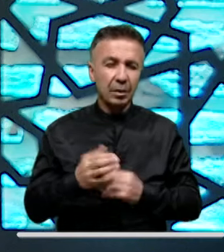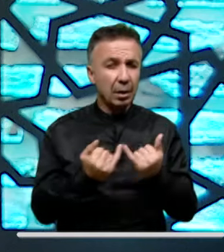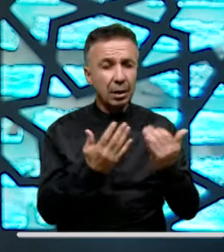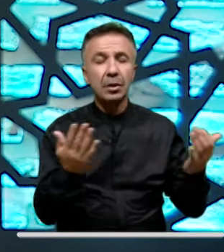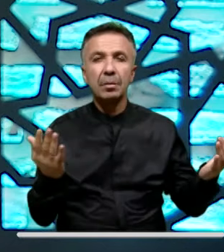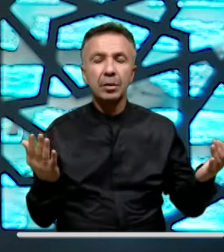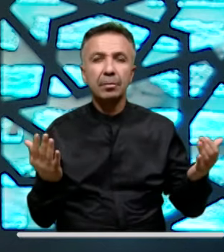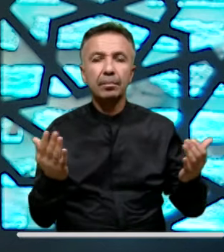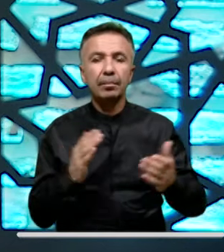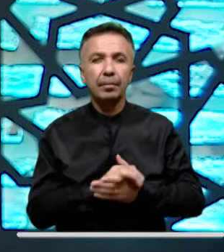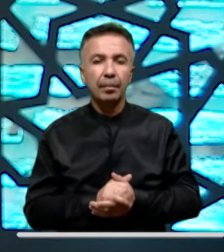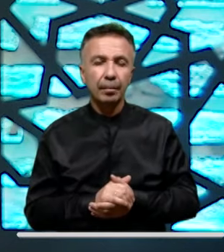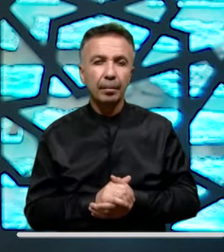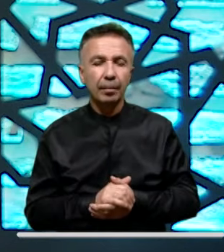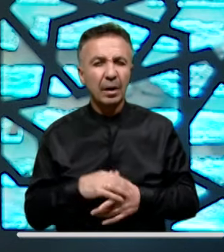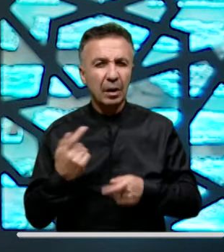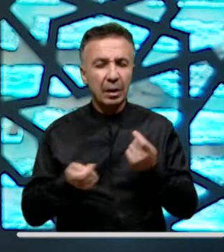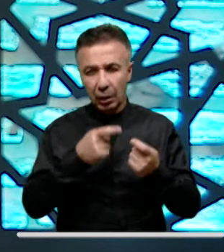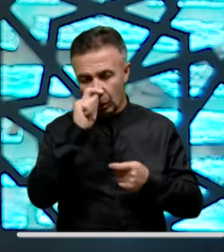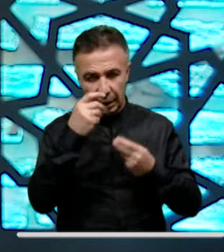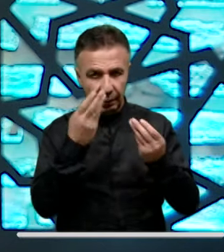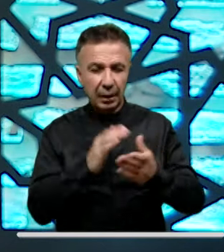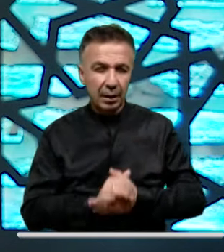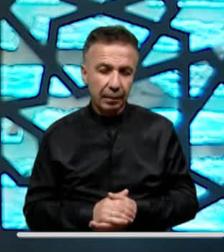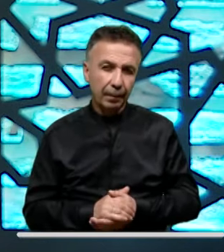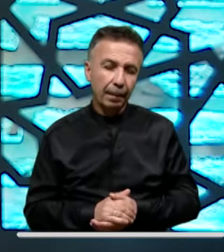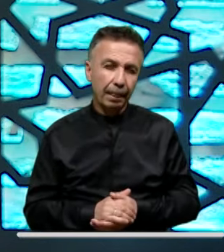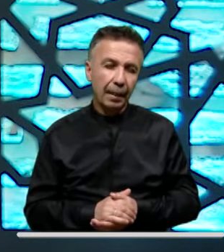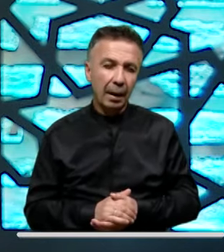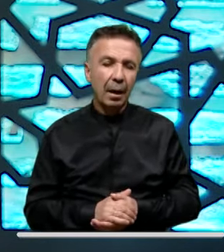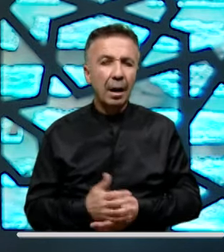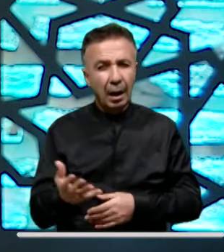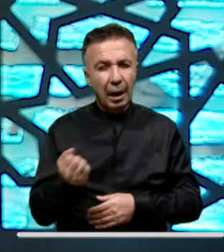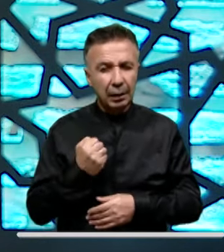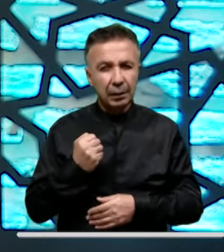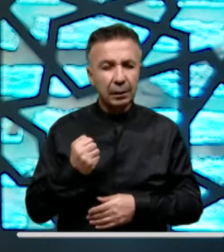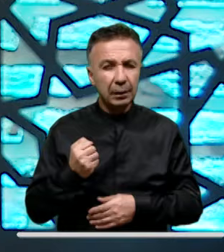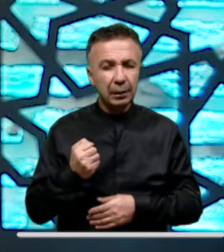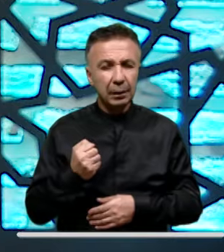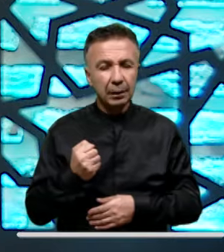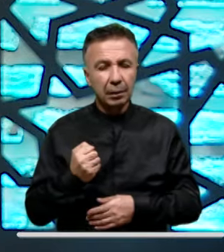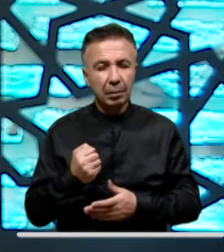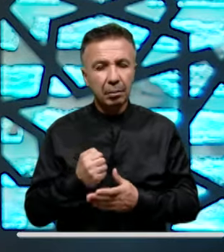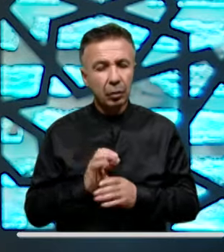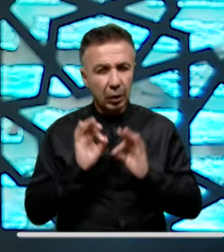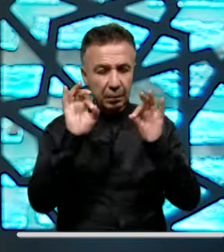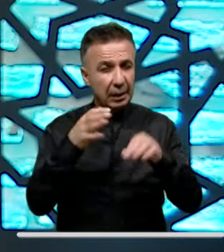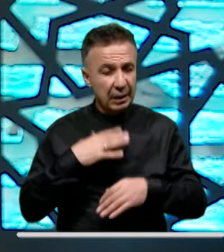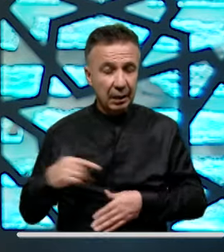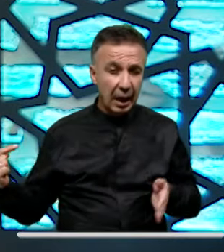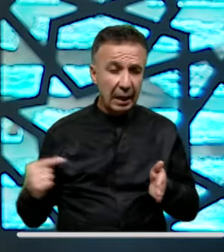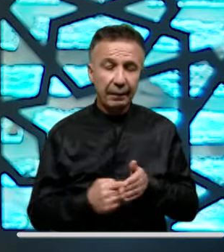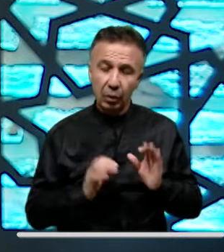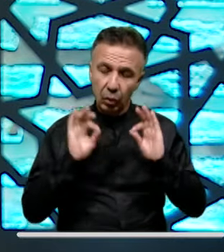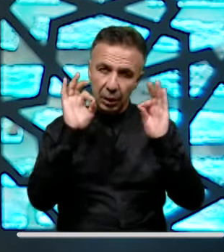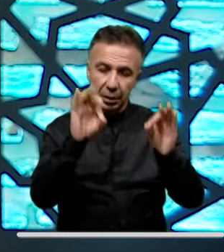kardeşlerimizin işleri kolaylaşsın. Edindikleri bilgiler ahiret azığı olsun onlara. Ulaşmak istedikleri hedefe de